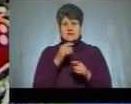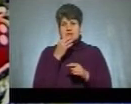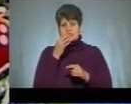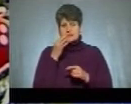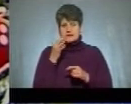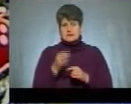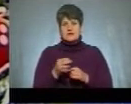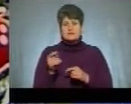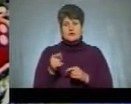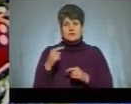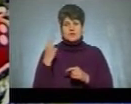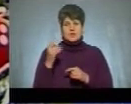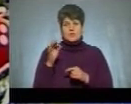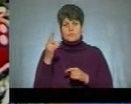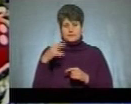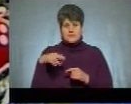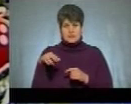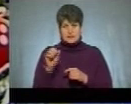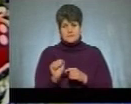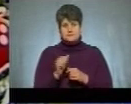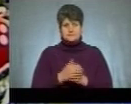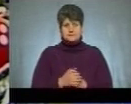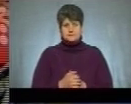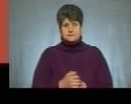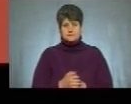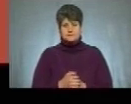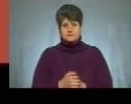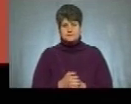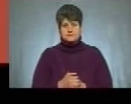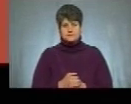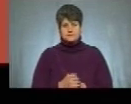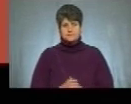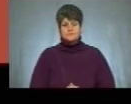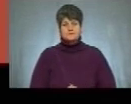національностей Тернопільської облдержадміністрації Ігор Кульчицький.